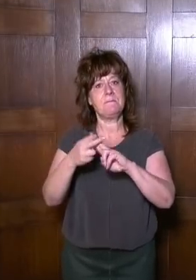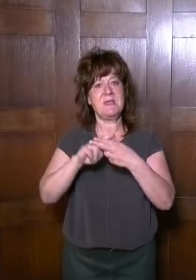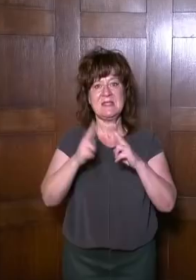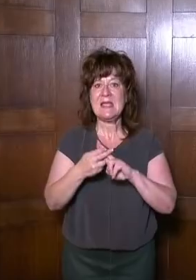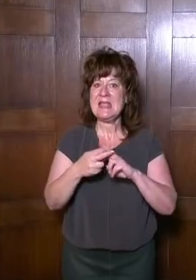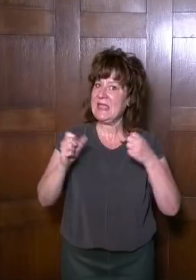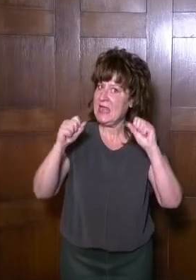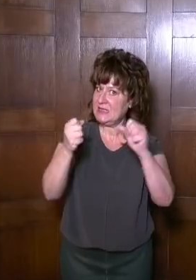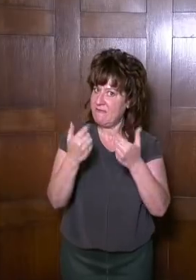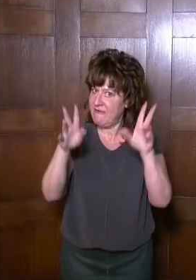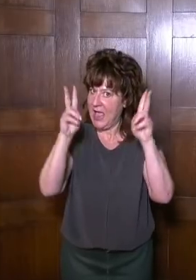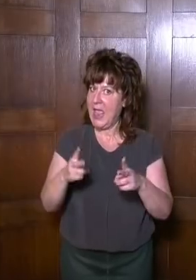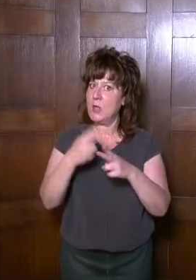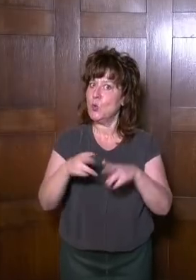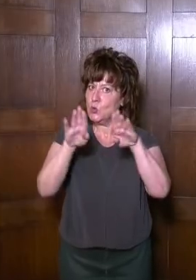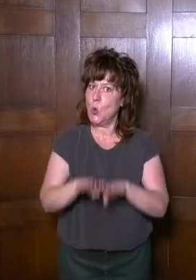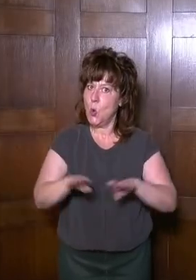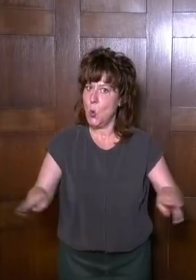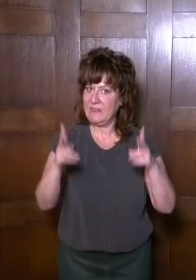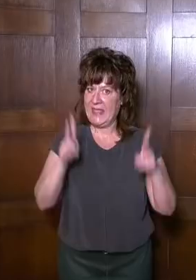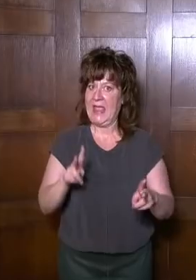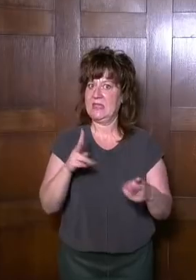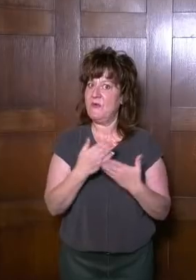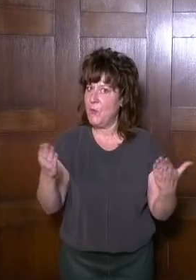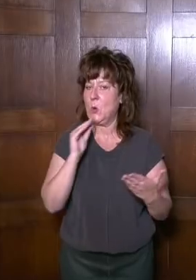und Grundrechte Zittau.